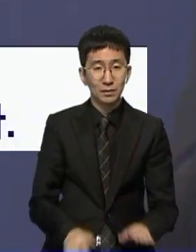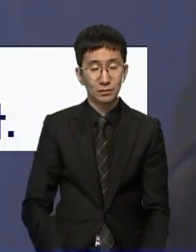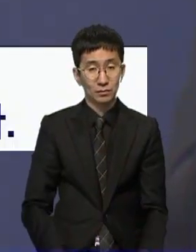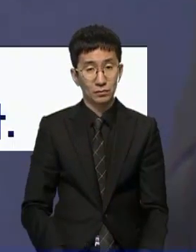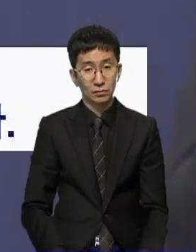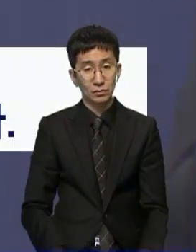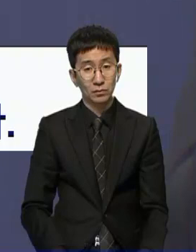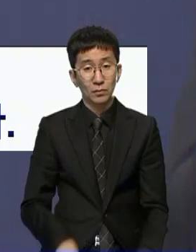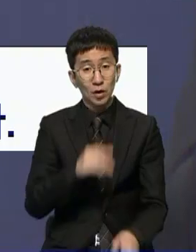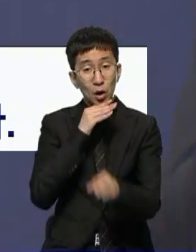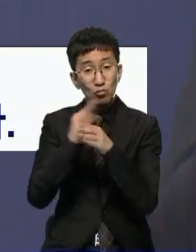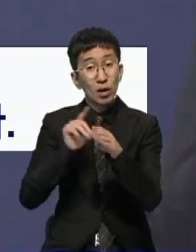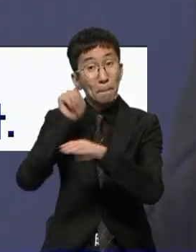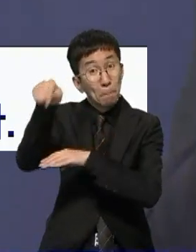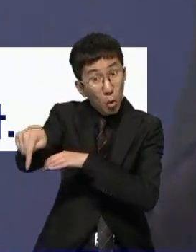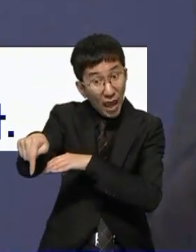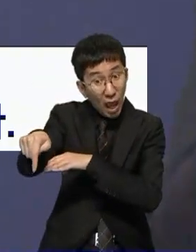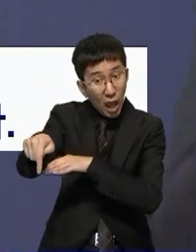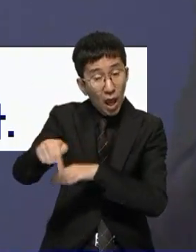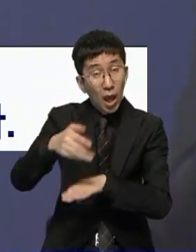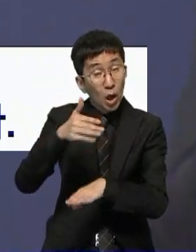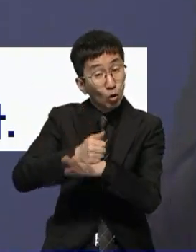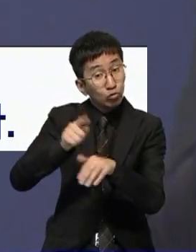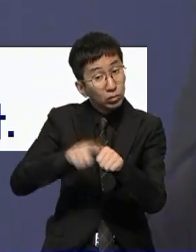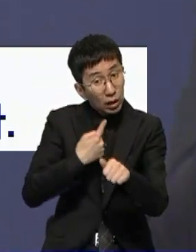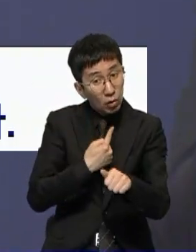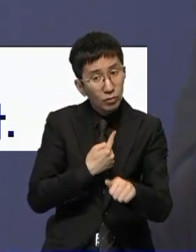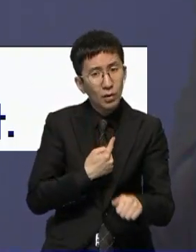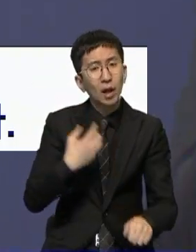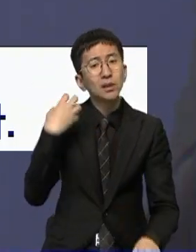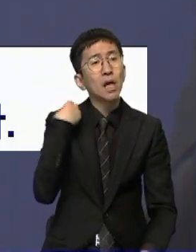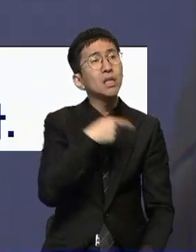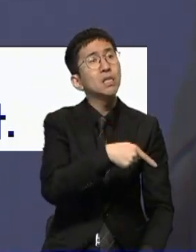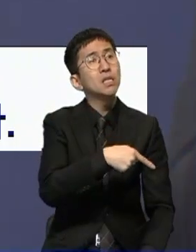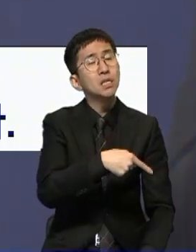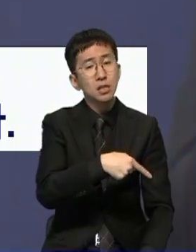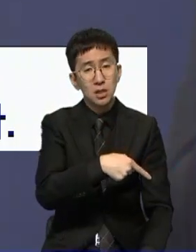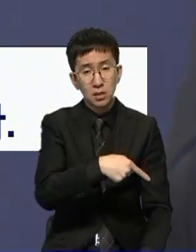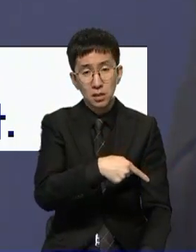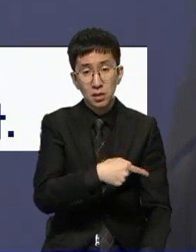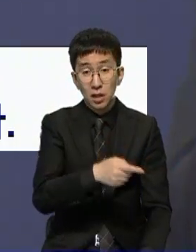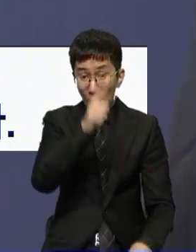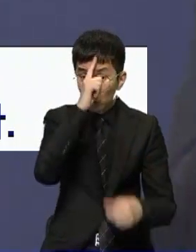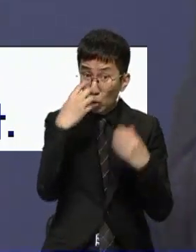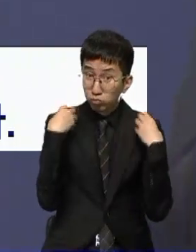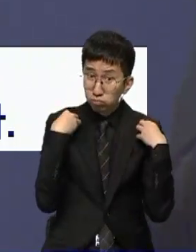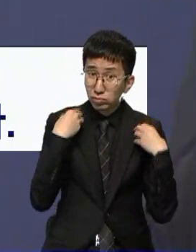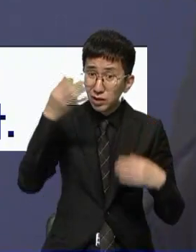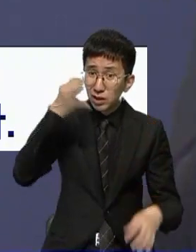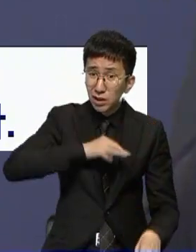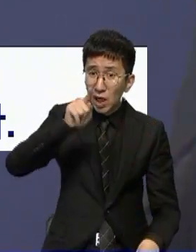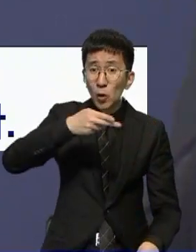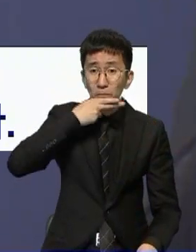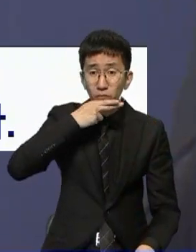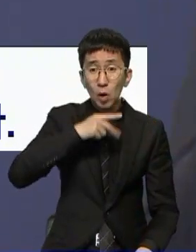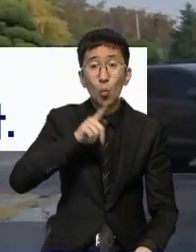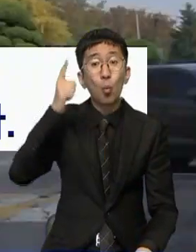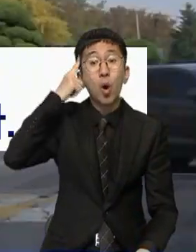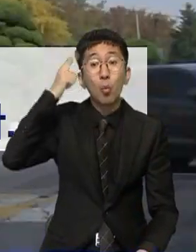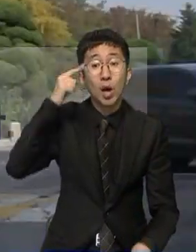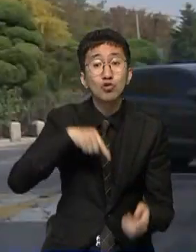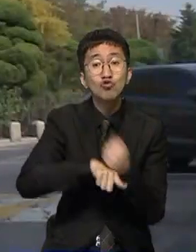입장에서는 월북이라고 한다면 오히려 책임을 지어야 되는 부담스러운 상황인데 정부로서는 그럴 이유도 실익도 없는